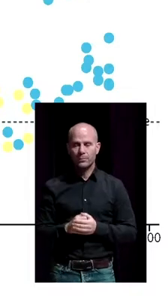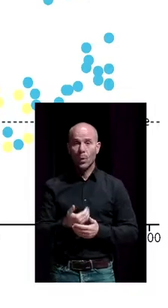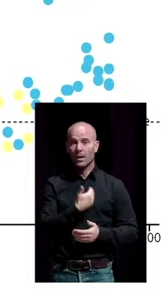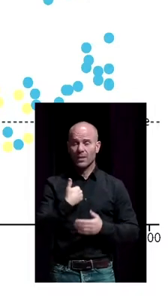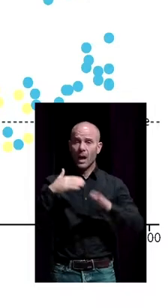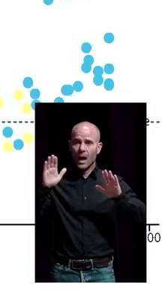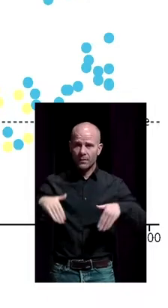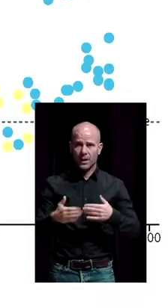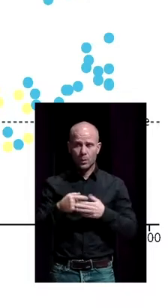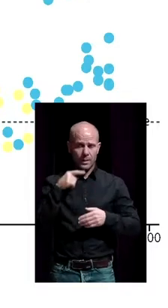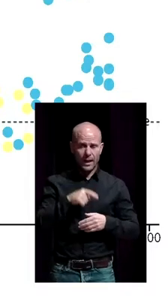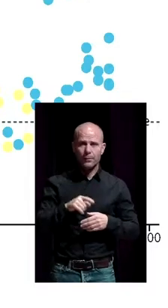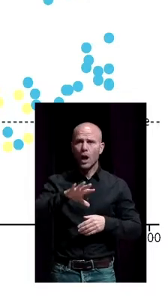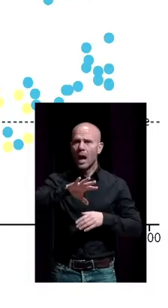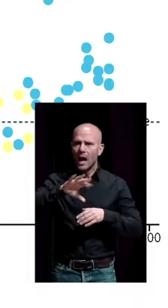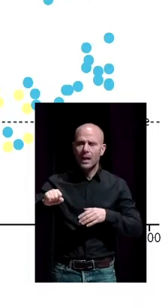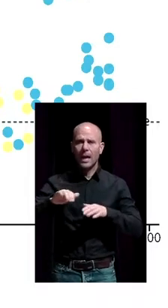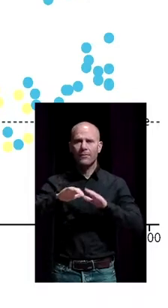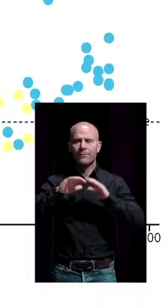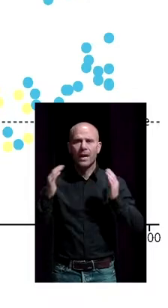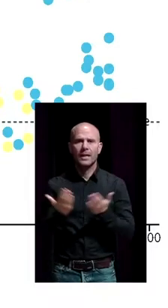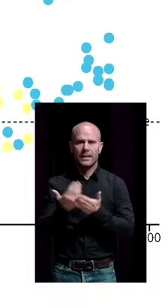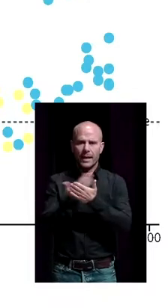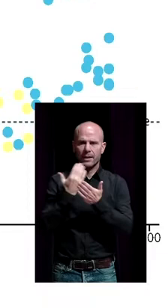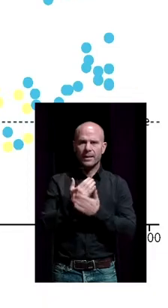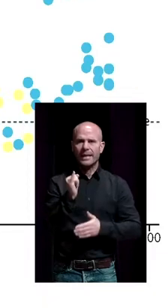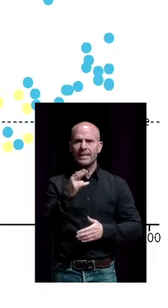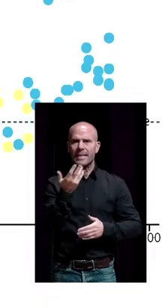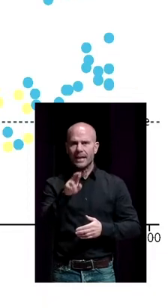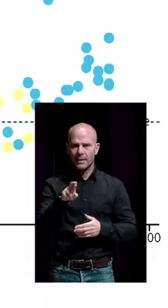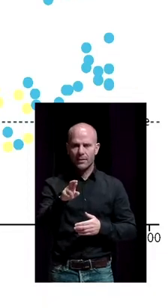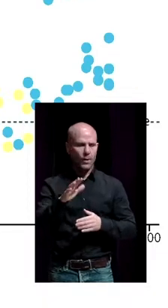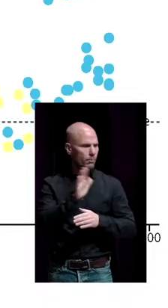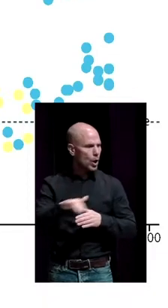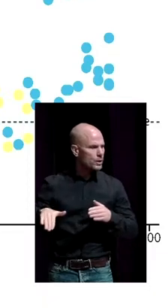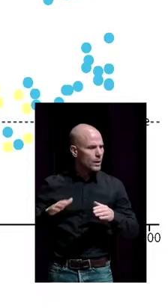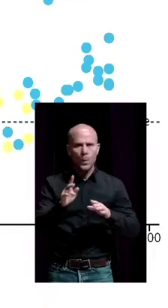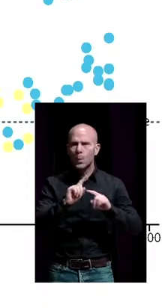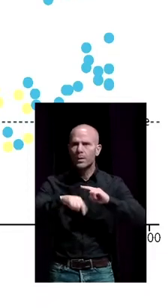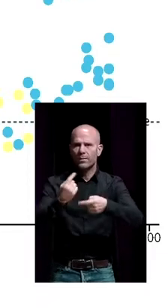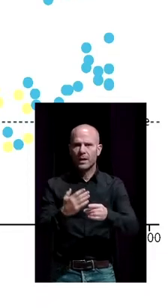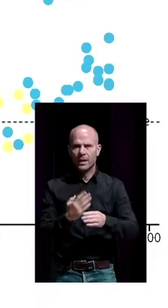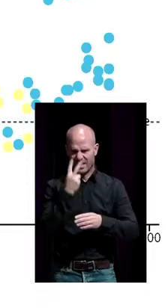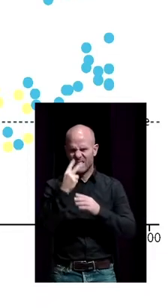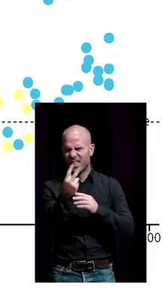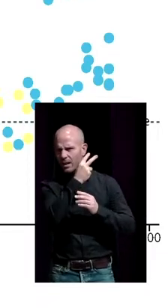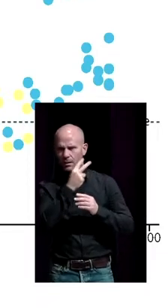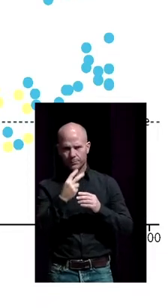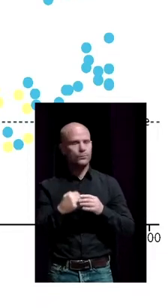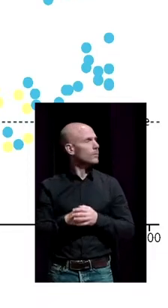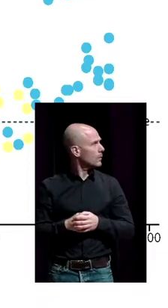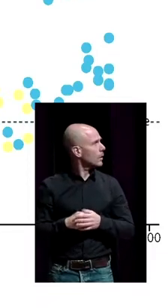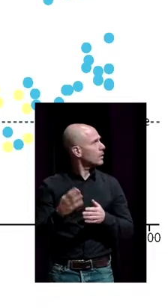här för alla världens länder ett index för barns utveckling som ni ser tvärs över skärmen där. Och då ser ni att